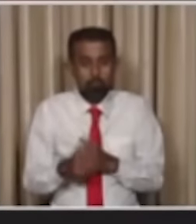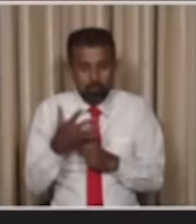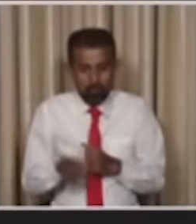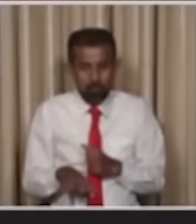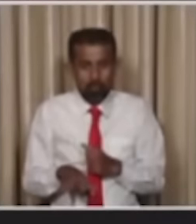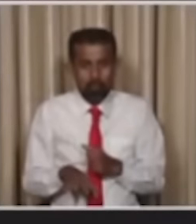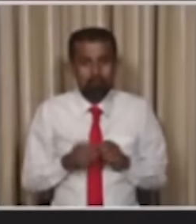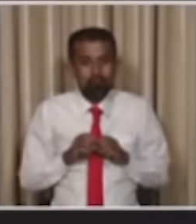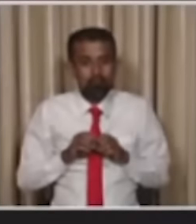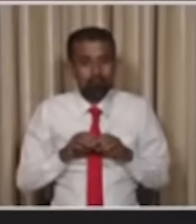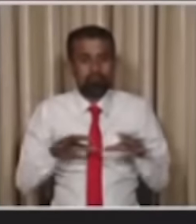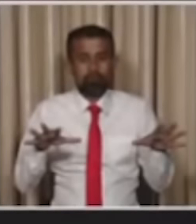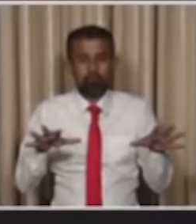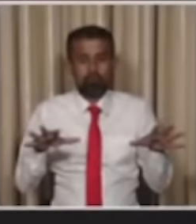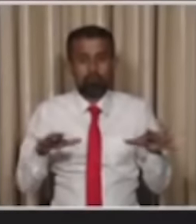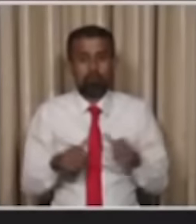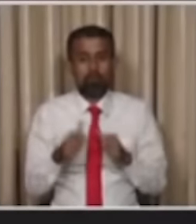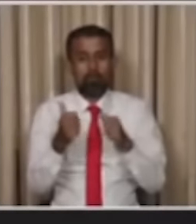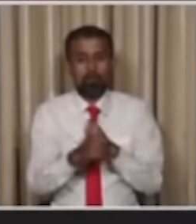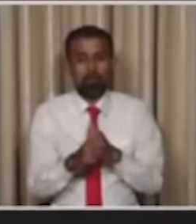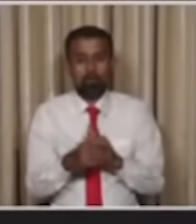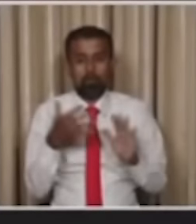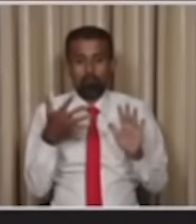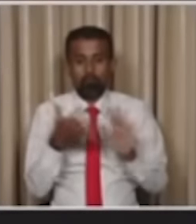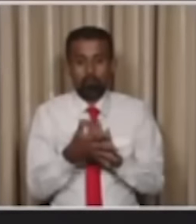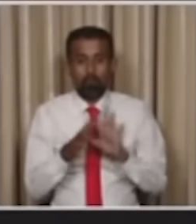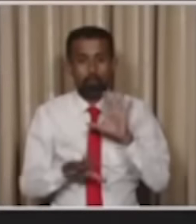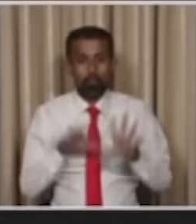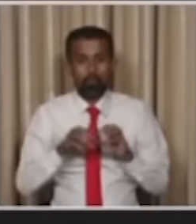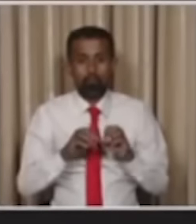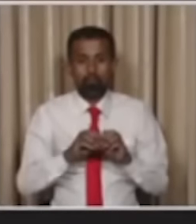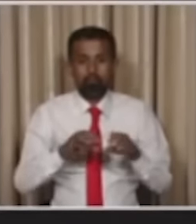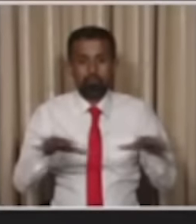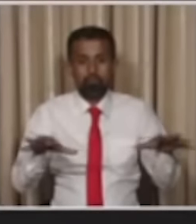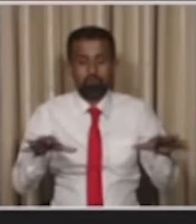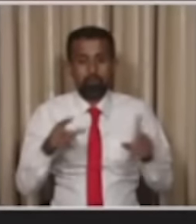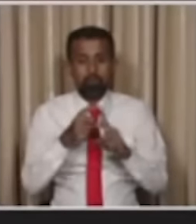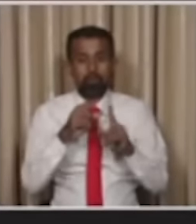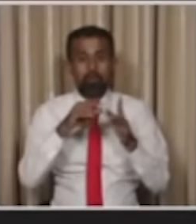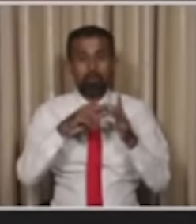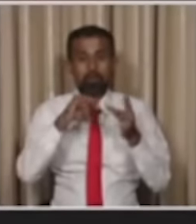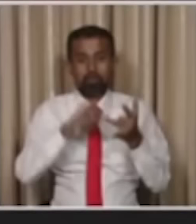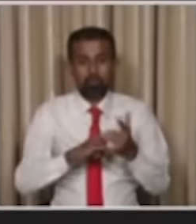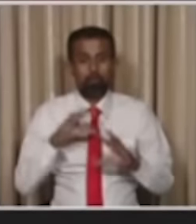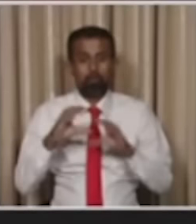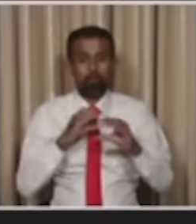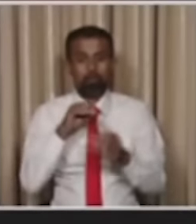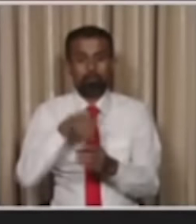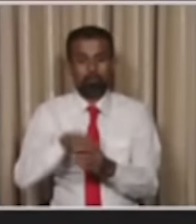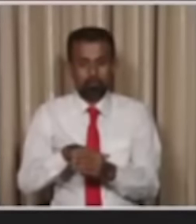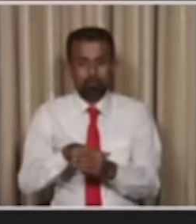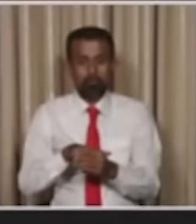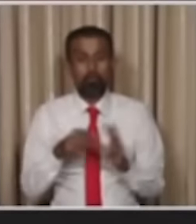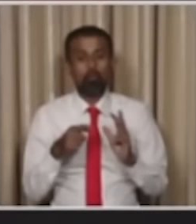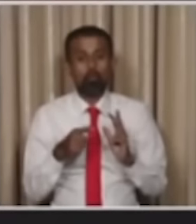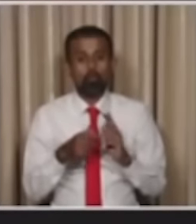විසින්ම ප්‍රචාරය කරලා හදන වැරදි තොරතුරු ප්‍රචාරණය තමයි මේ ඩිස්ඉන්ෆෝමේෂන් එක ඇතුලේ තියෙන්නේ. අර උමා